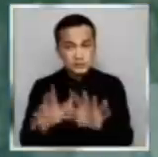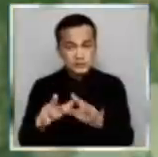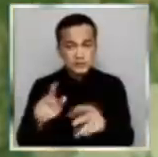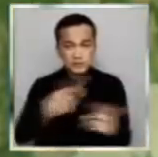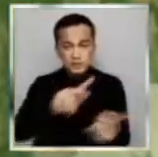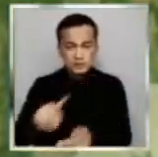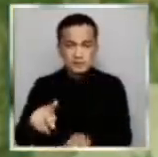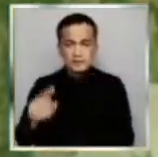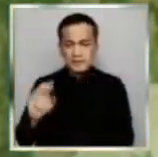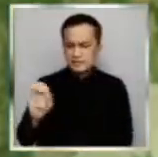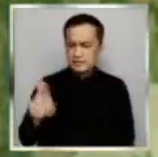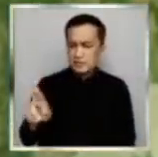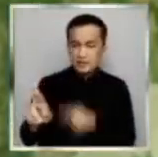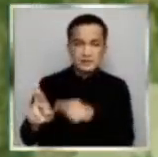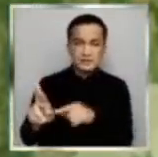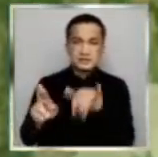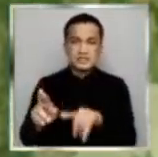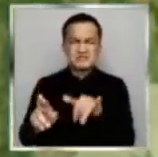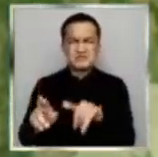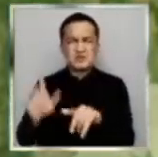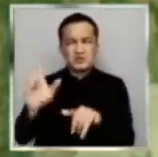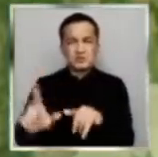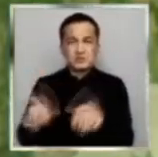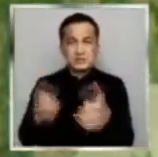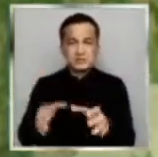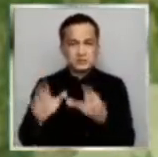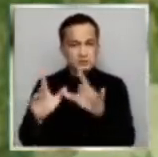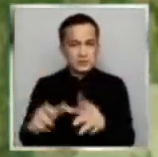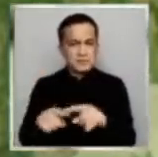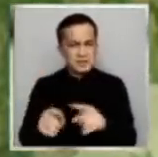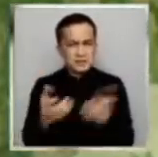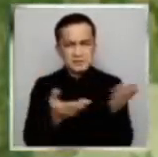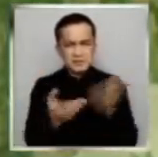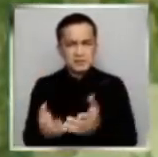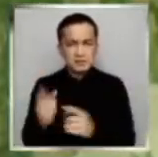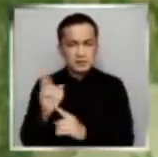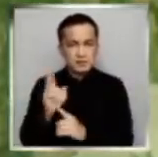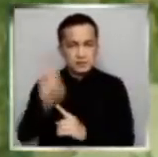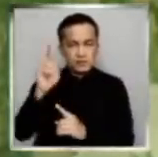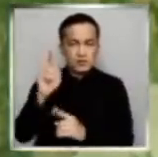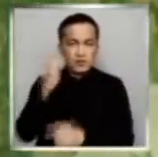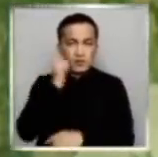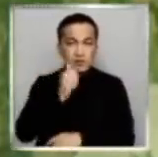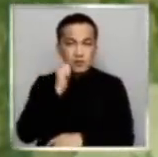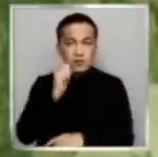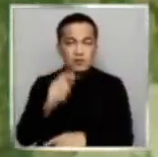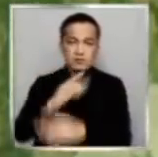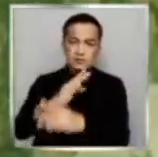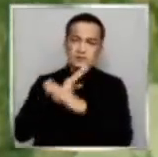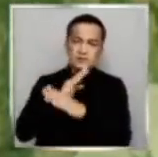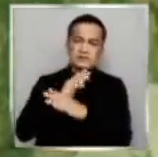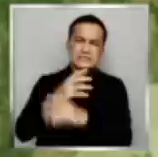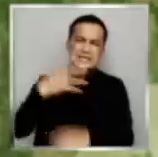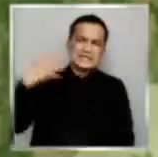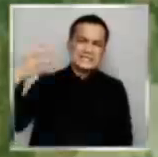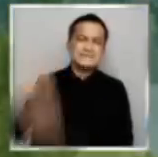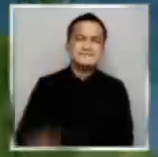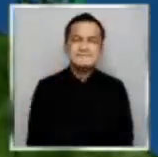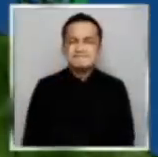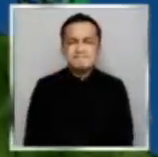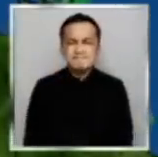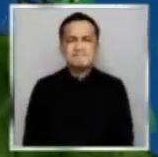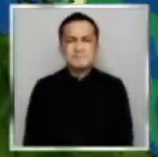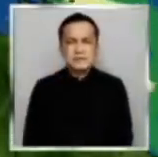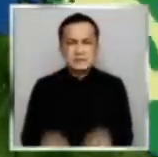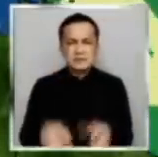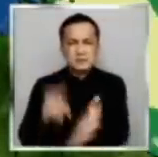Manila, nananatiling mababa ang tsansa ng ulan pero magbit-bit na rin ng payong araw-araw bilang parangga sa matinding init. May mga kalat-kalat na